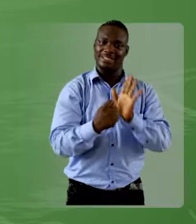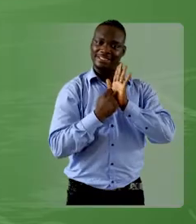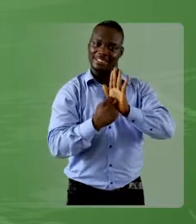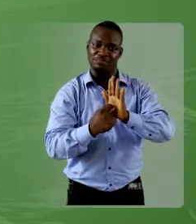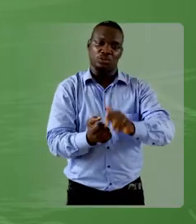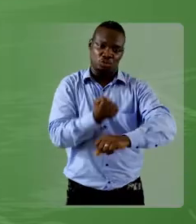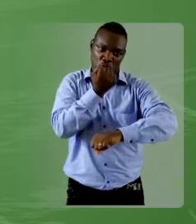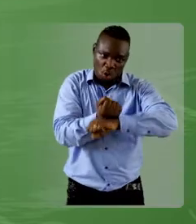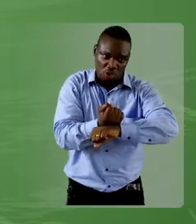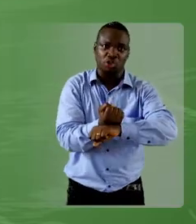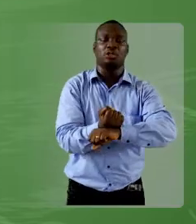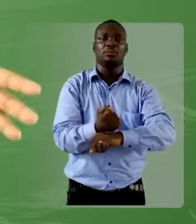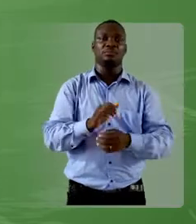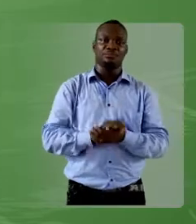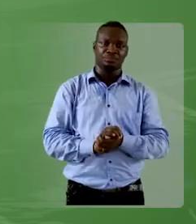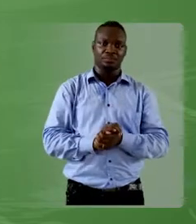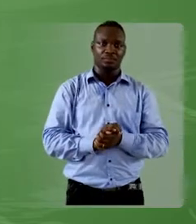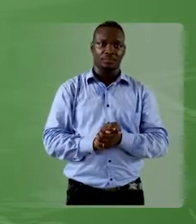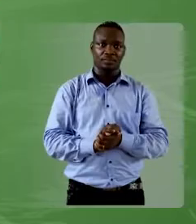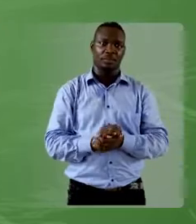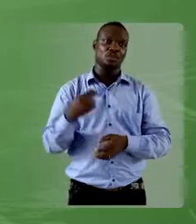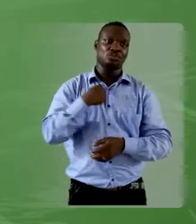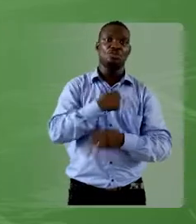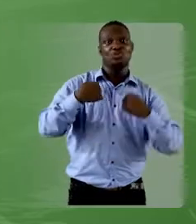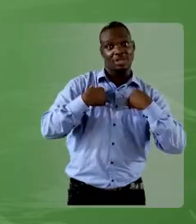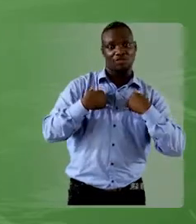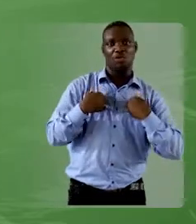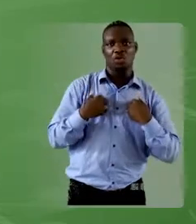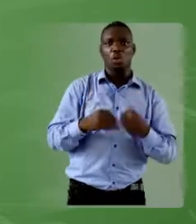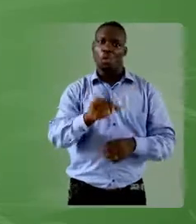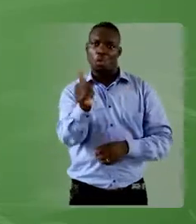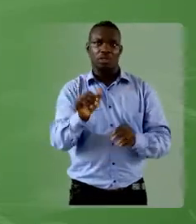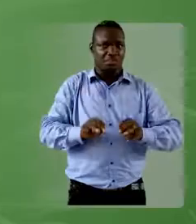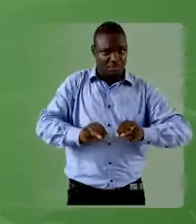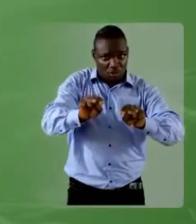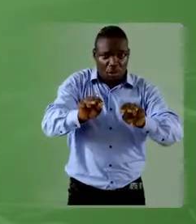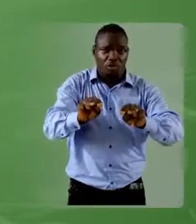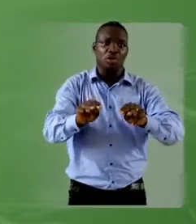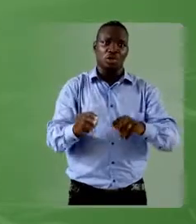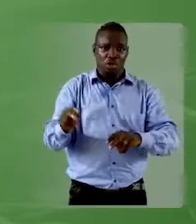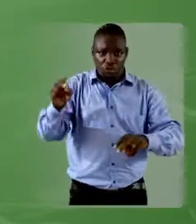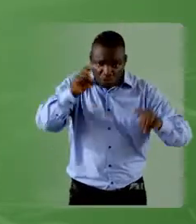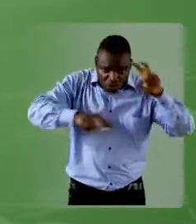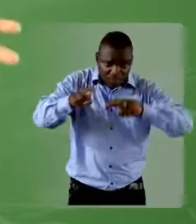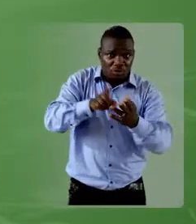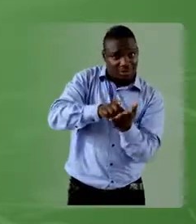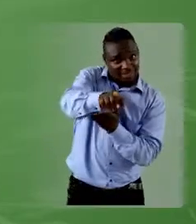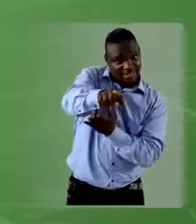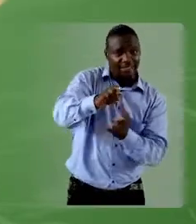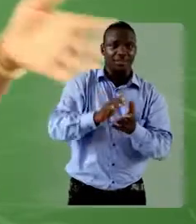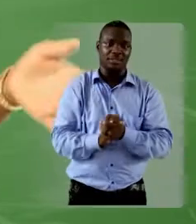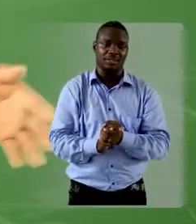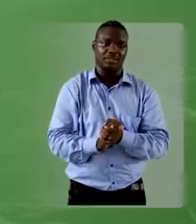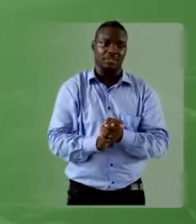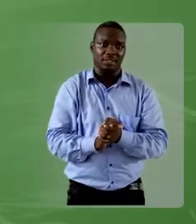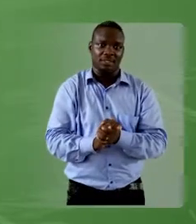de roche encaissante. Nous avons une autre méthode de prospection directe, c'est-à-dire